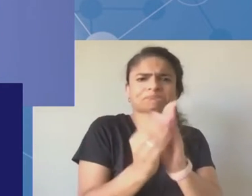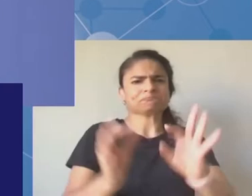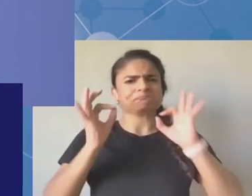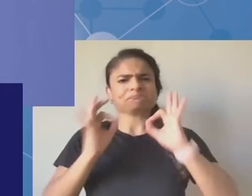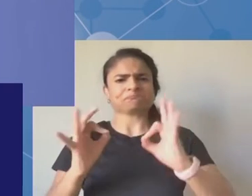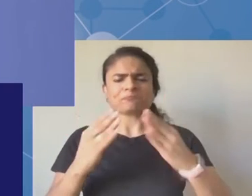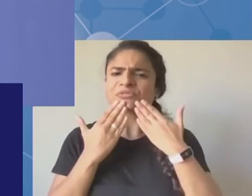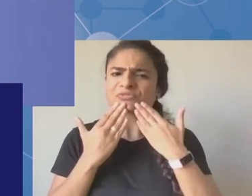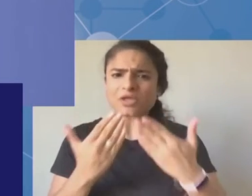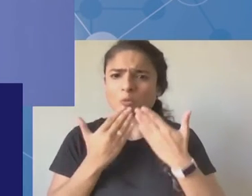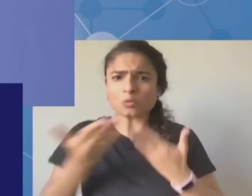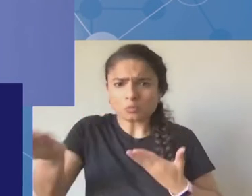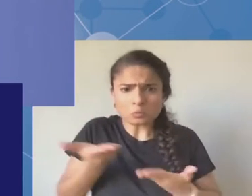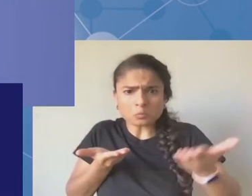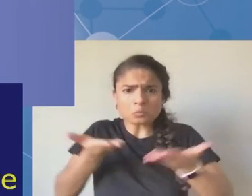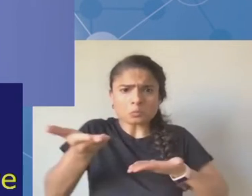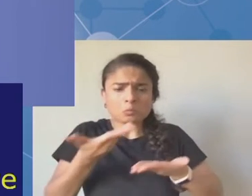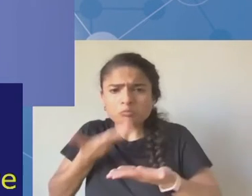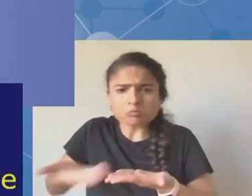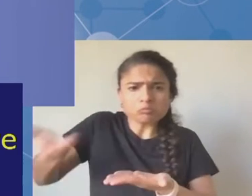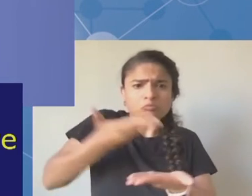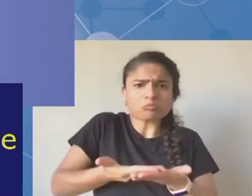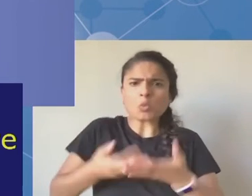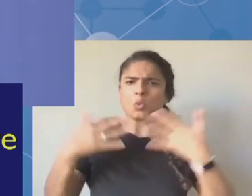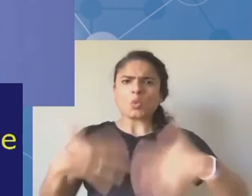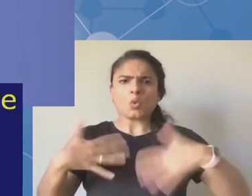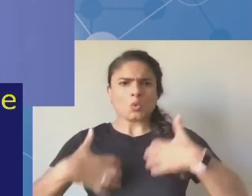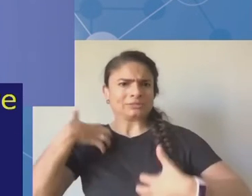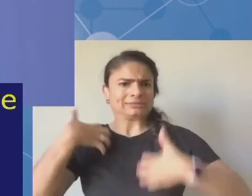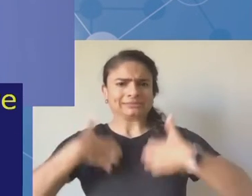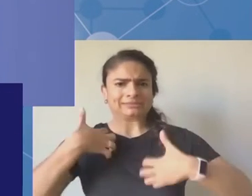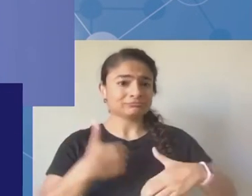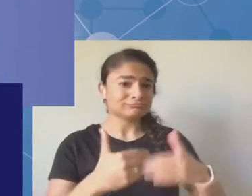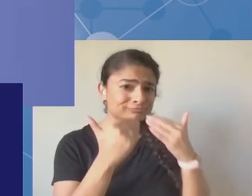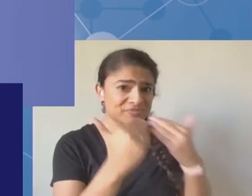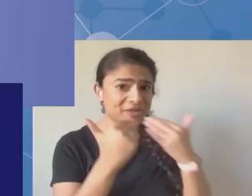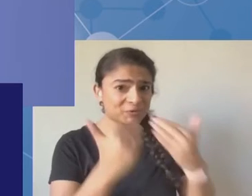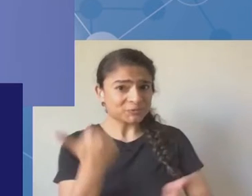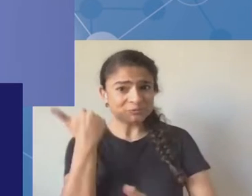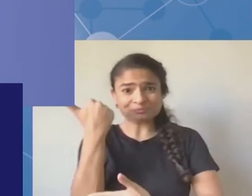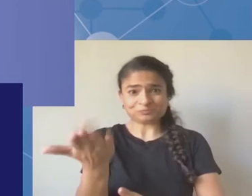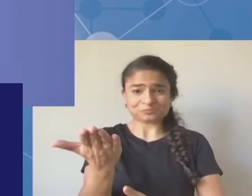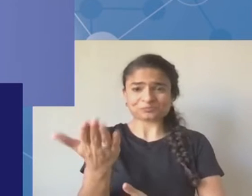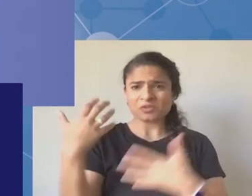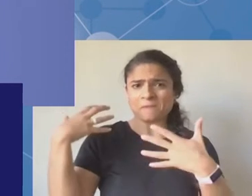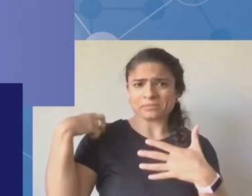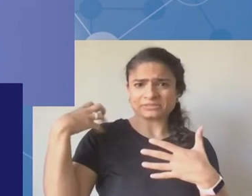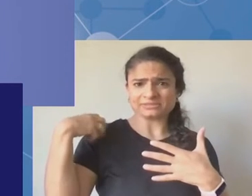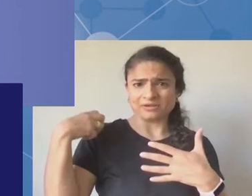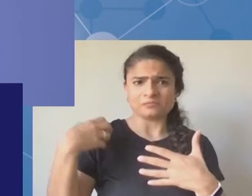раунд вопросов. Времени у нас немного, ведь перед нами еще закрывающая сессия цифрового